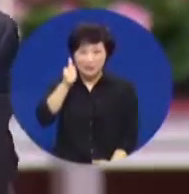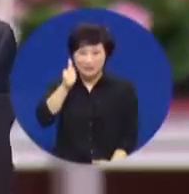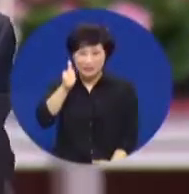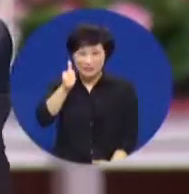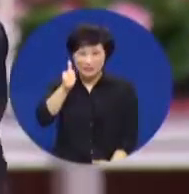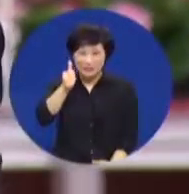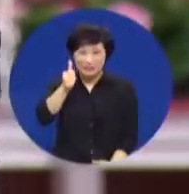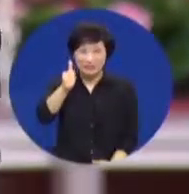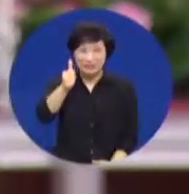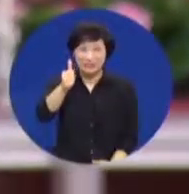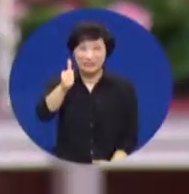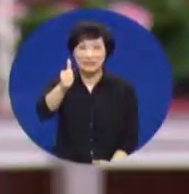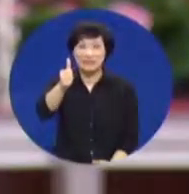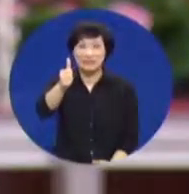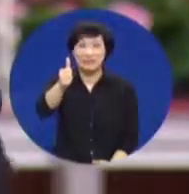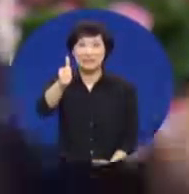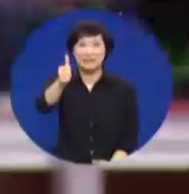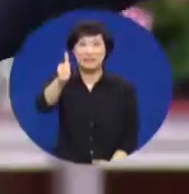아버지